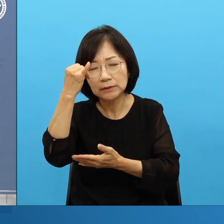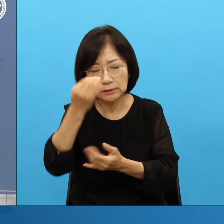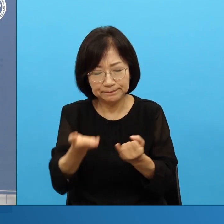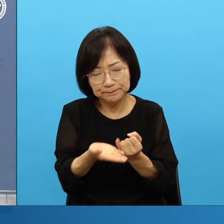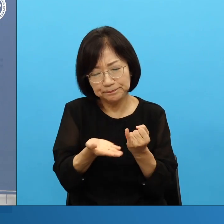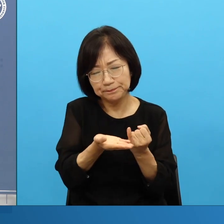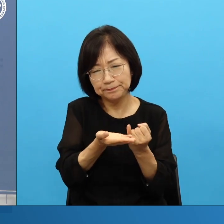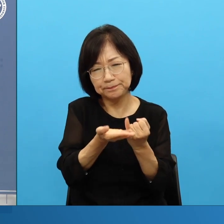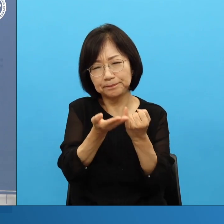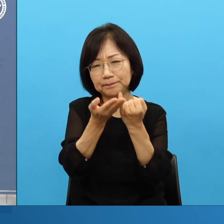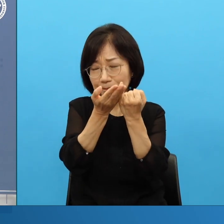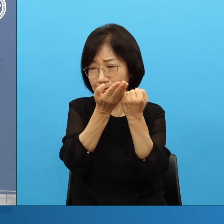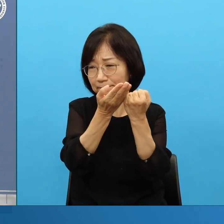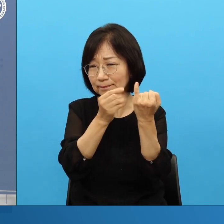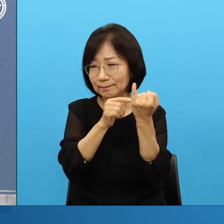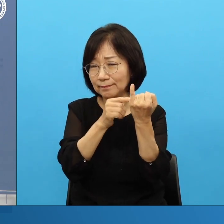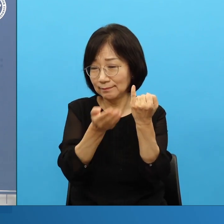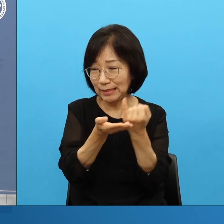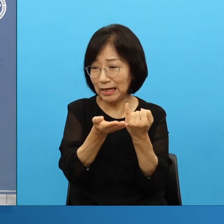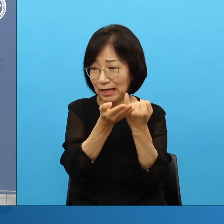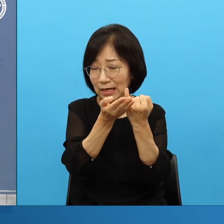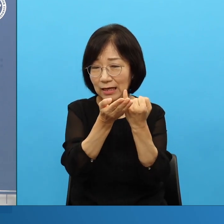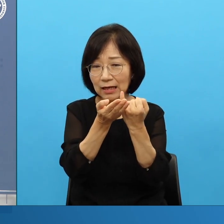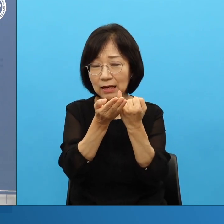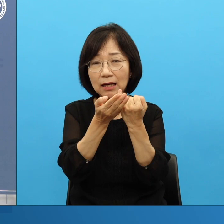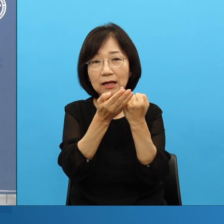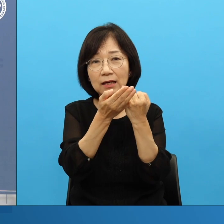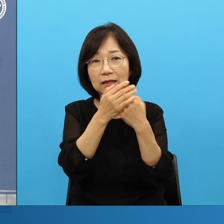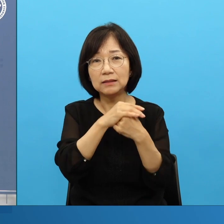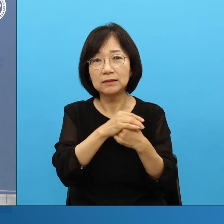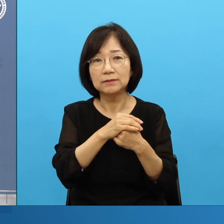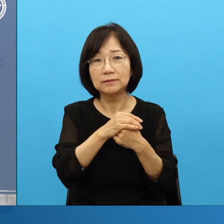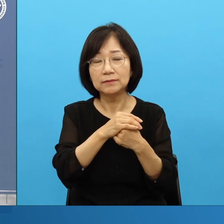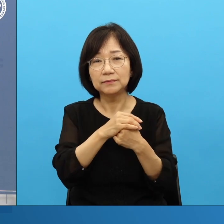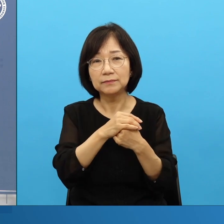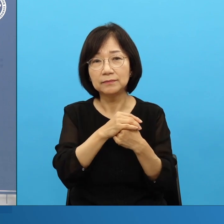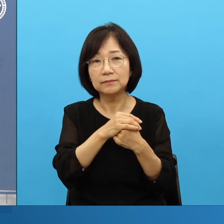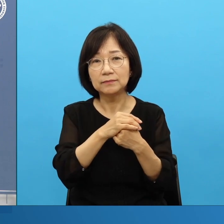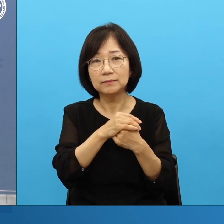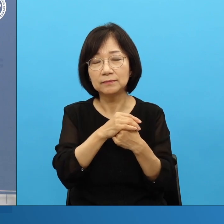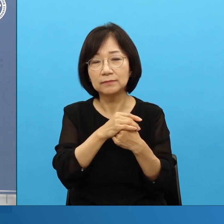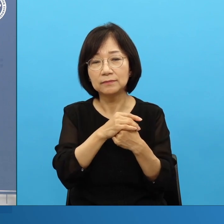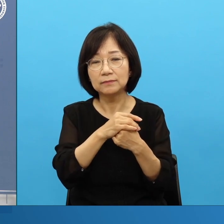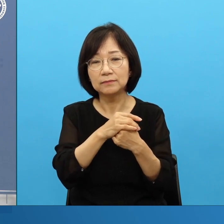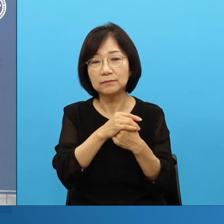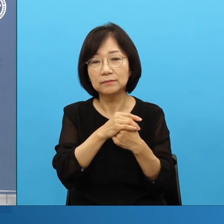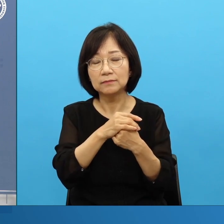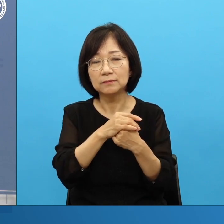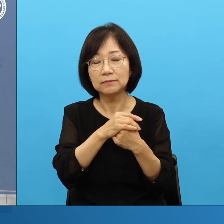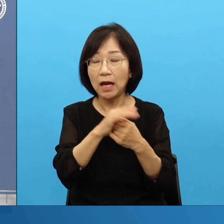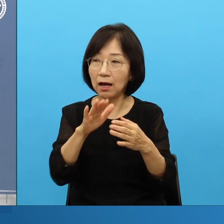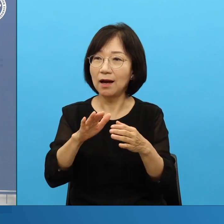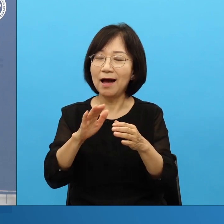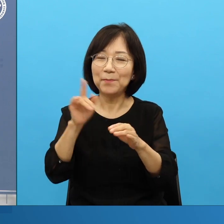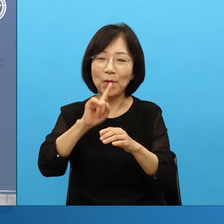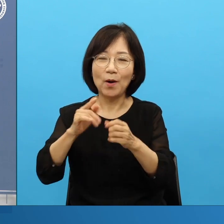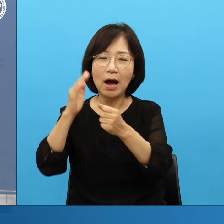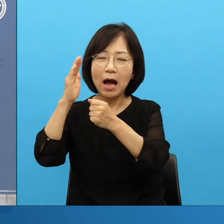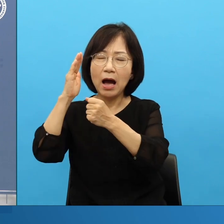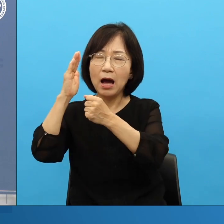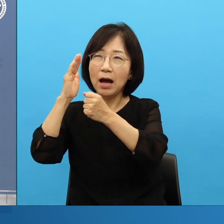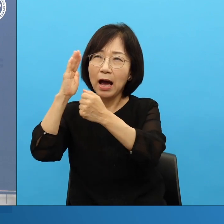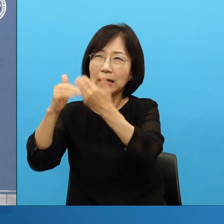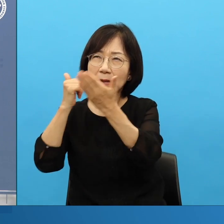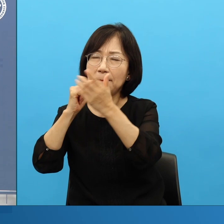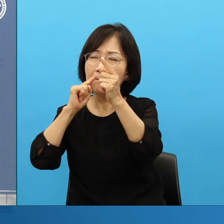in. 다행스럽게 이 할머니가 이 아이에게 계속 하나님 말씀을 얘기한 거예요. Thankfully, this grandmother constantly